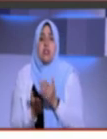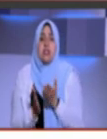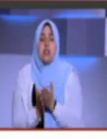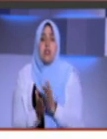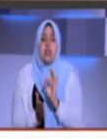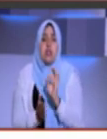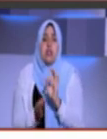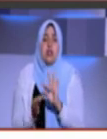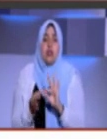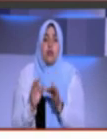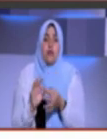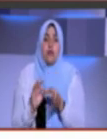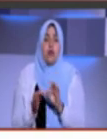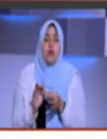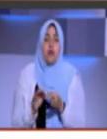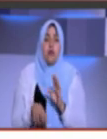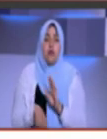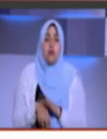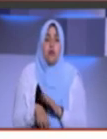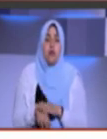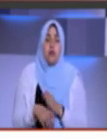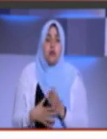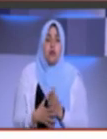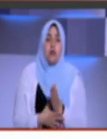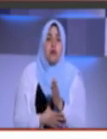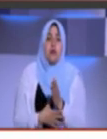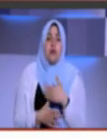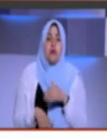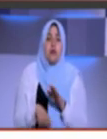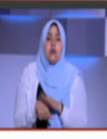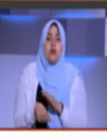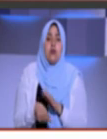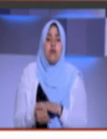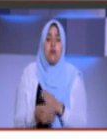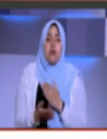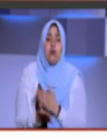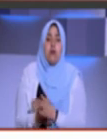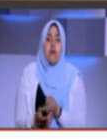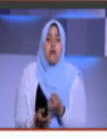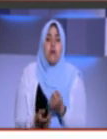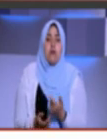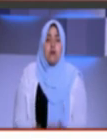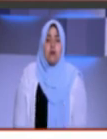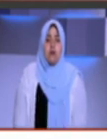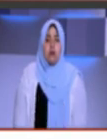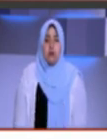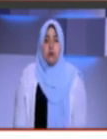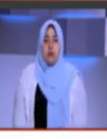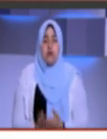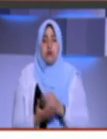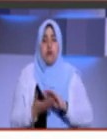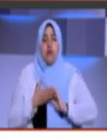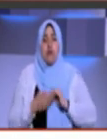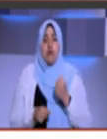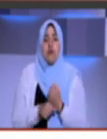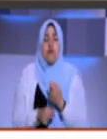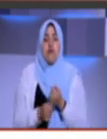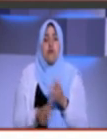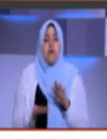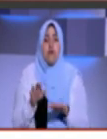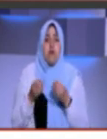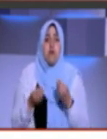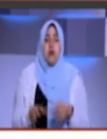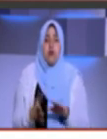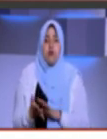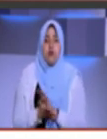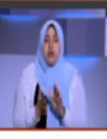متقدم لـ unemployment، يعني طلبات عاطلين إعانة عن العمل، بطالة. 1/3 مليون. طبعا فاحنا